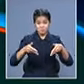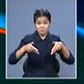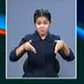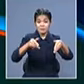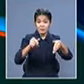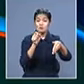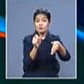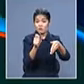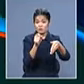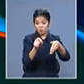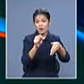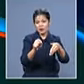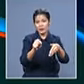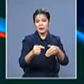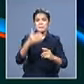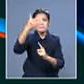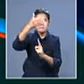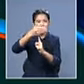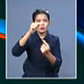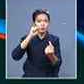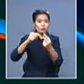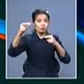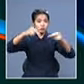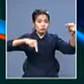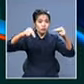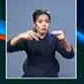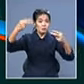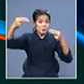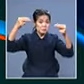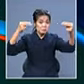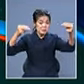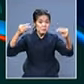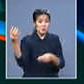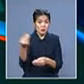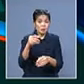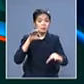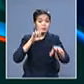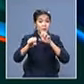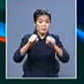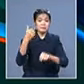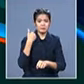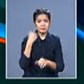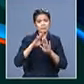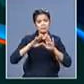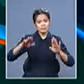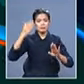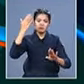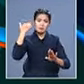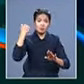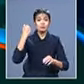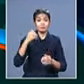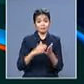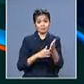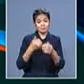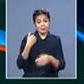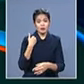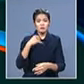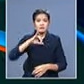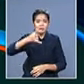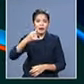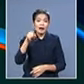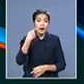างด่วนนะครับเพราะฉะนั้นป้ายตรวจจับความเร็วโดยใช้กล้องนี้นะครับเปิดใช้มาบังคับใช้มาประมาณเวลาหนึ่งแล้วนะครับแต่ว่าหลายๆท่านเองก็อาจจะยัง